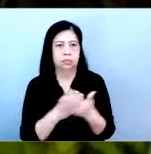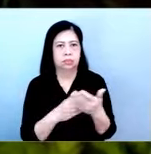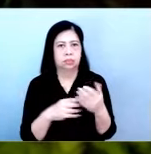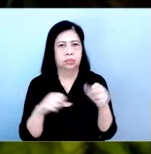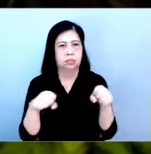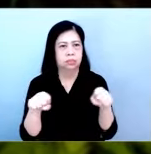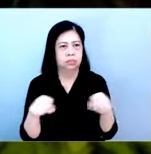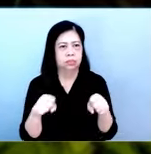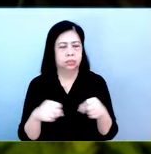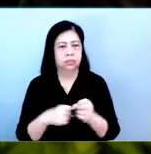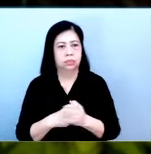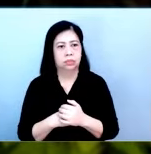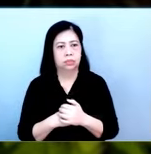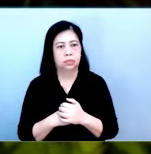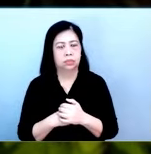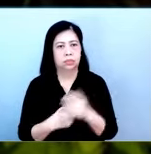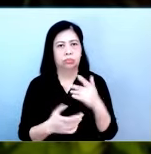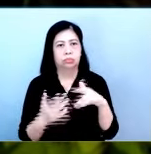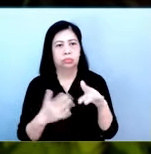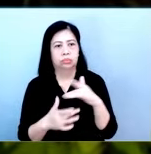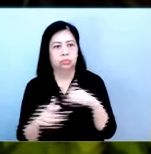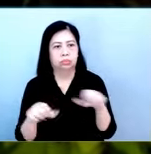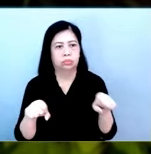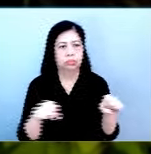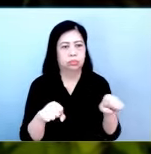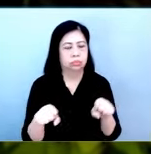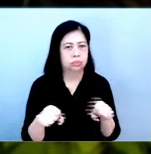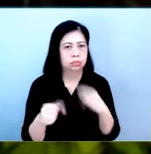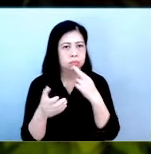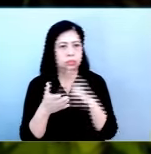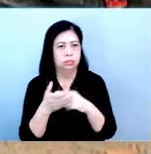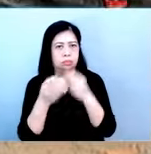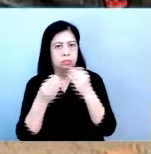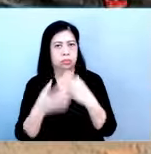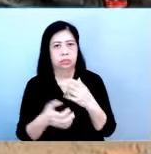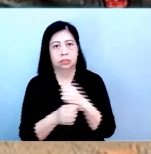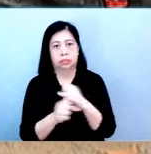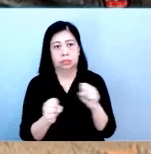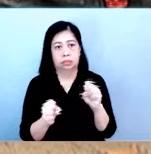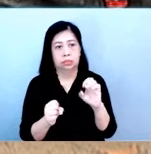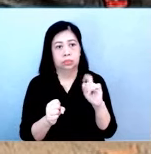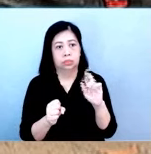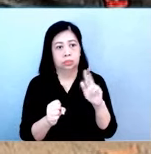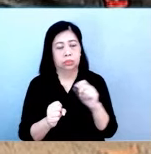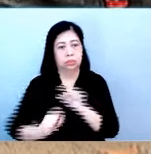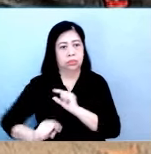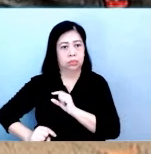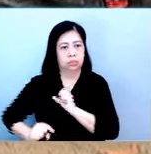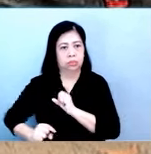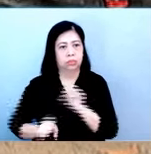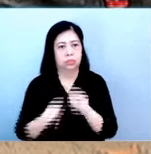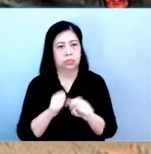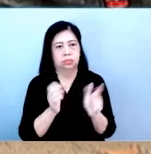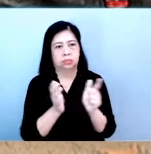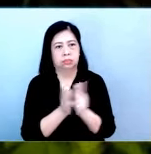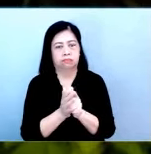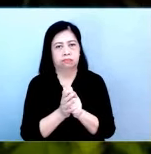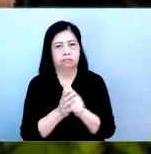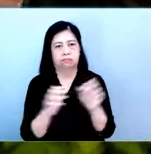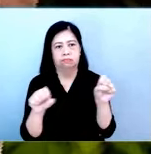motorcycles going around. Ni-report sa akin ng security, kaya pinagbawal na namin yung